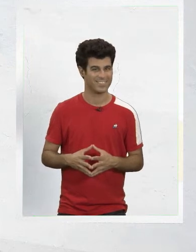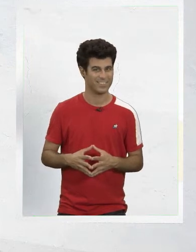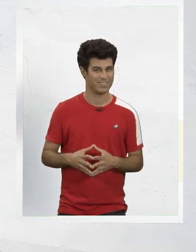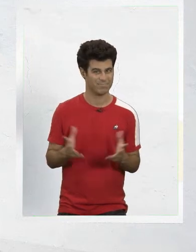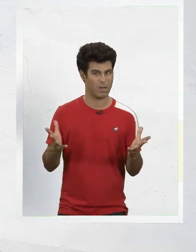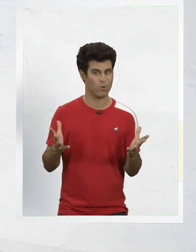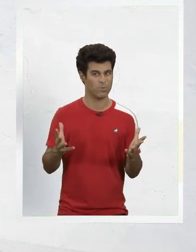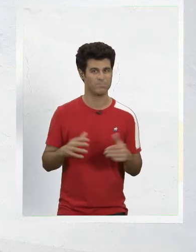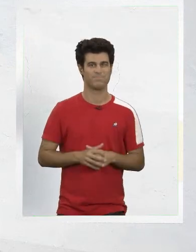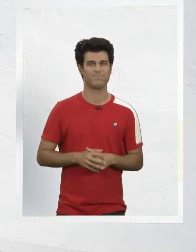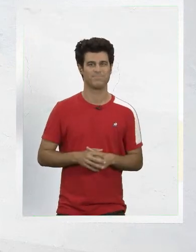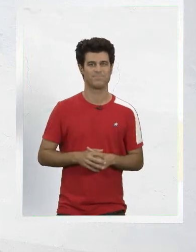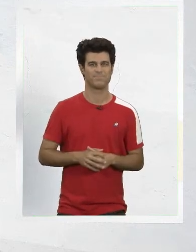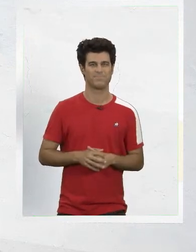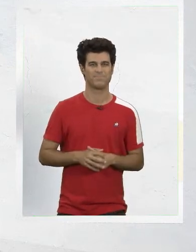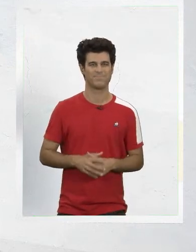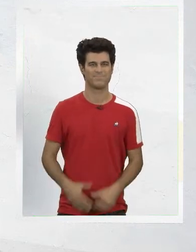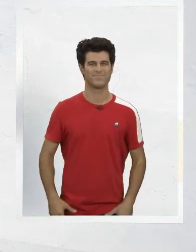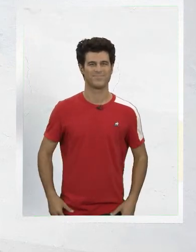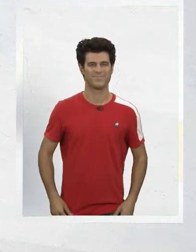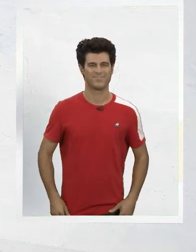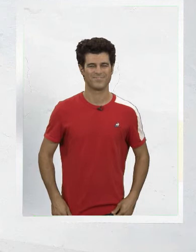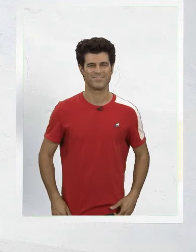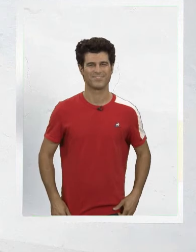מתוק. ברור.